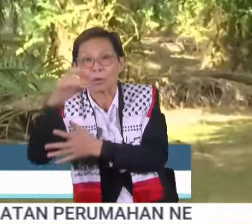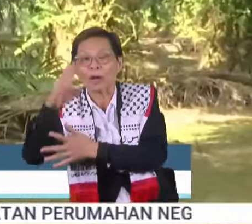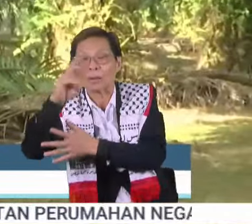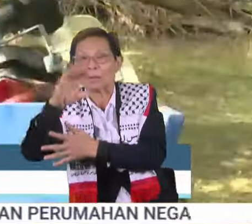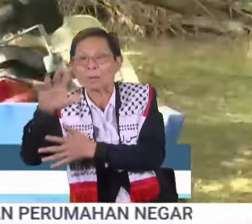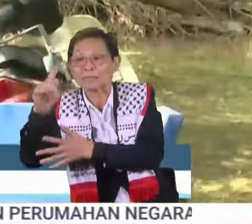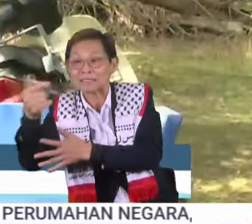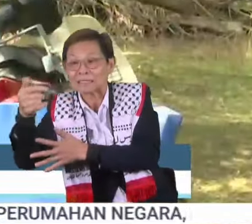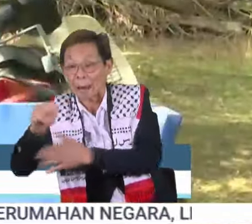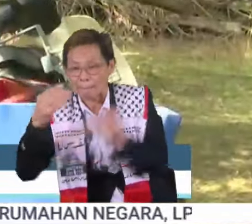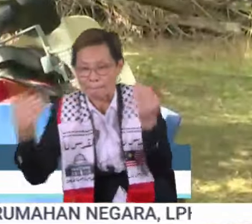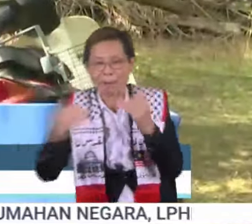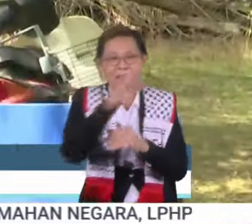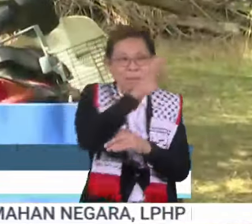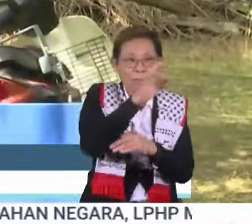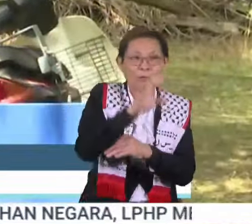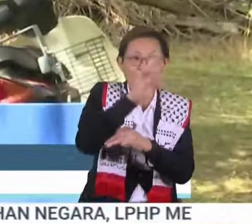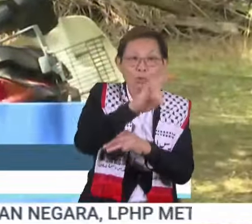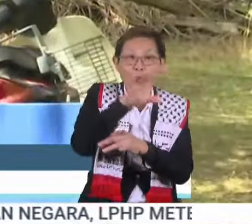925,165 tan berbanding